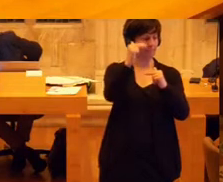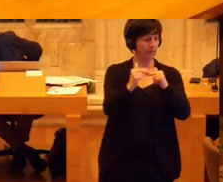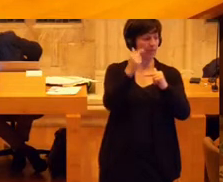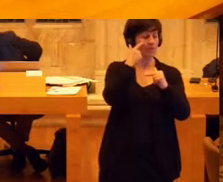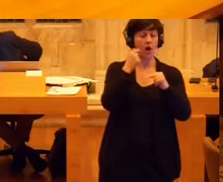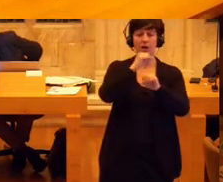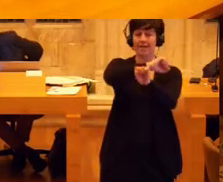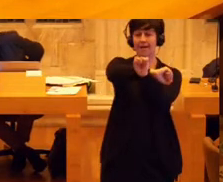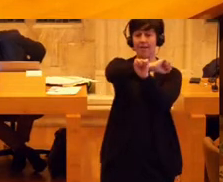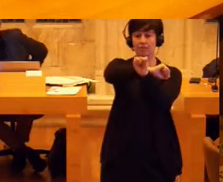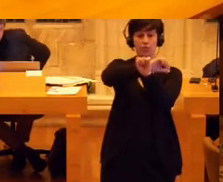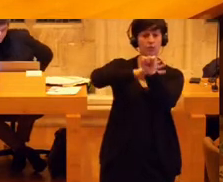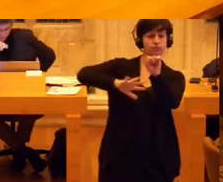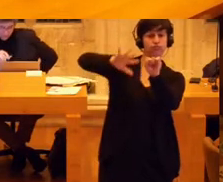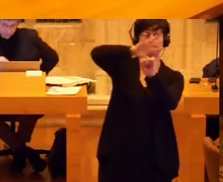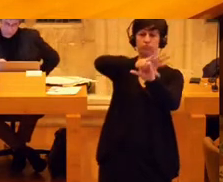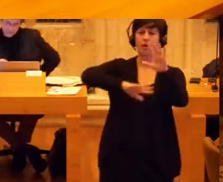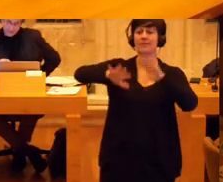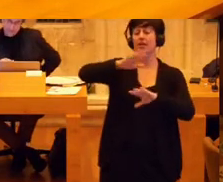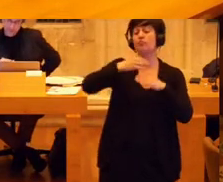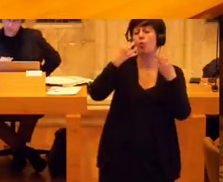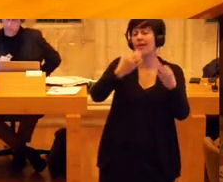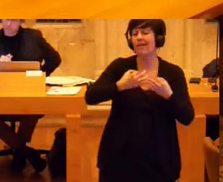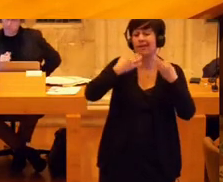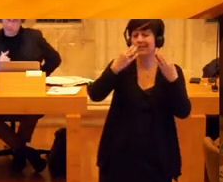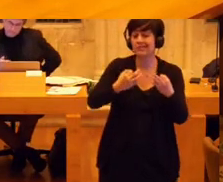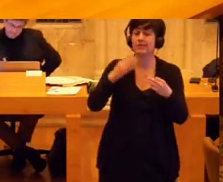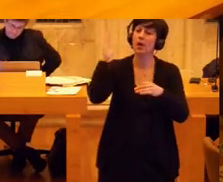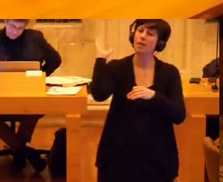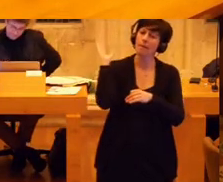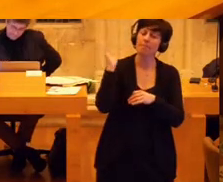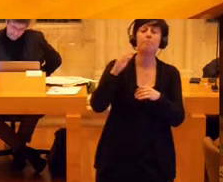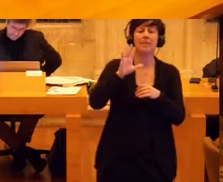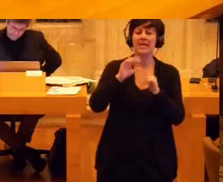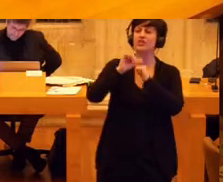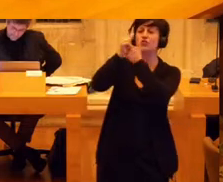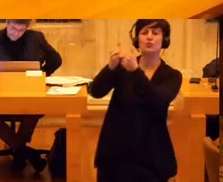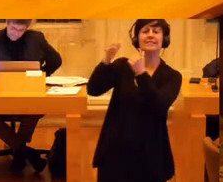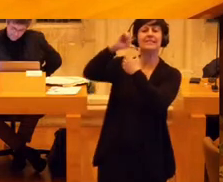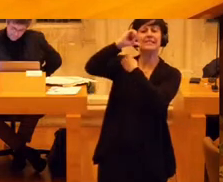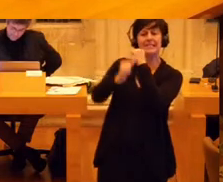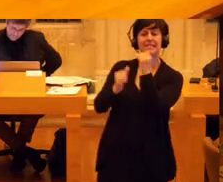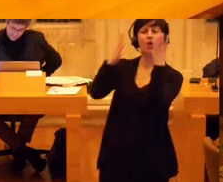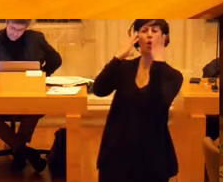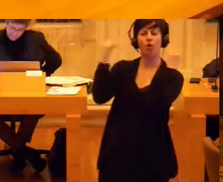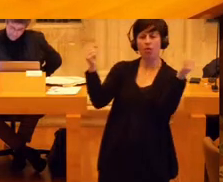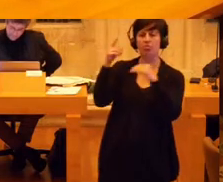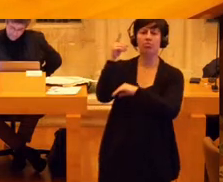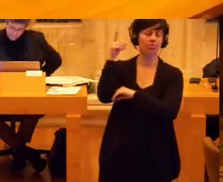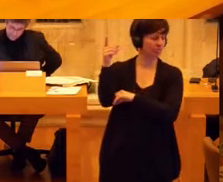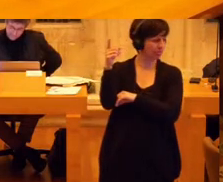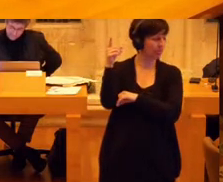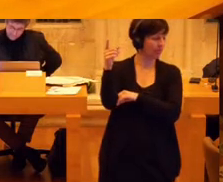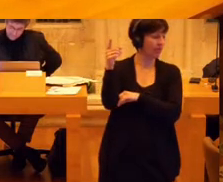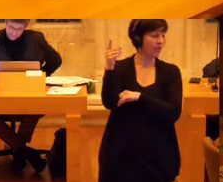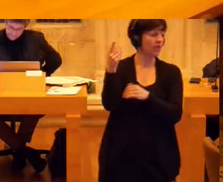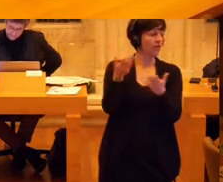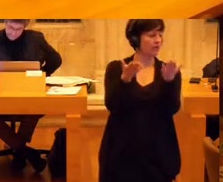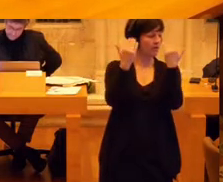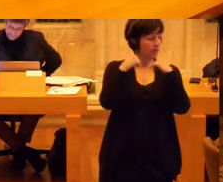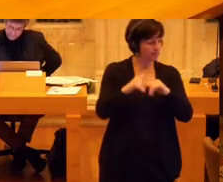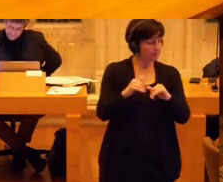l'aménagement du carrefour, donc classique hein, en carrefour hollandais qui permet la porosité entre les différentes directions. Ensuite